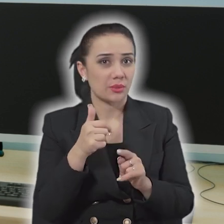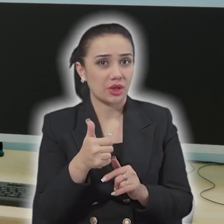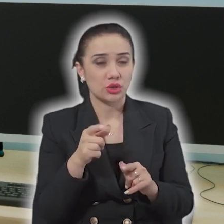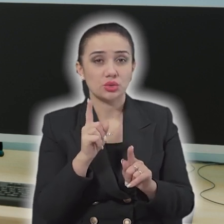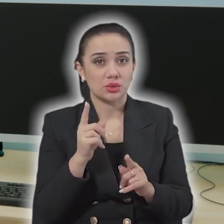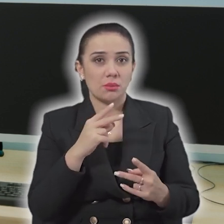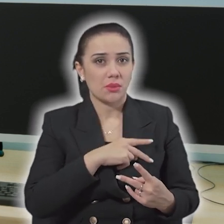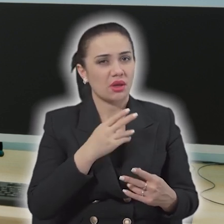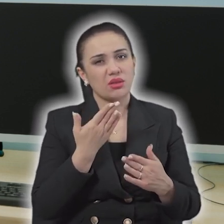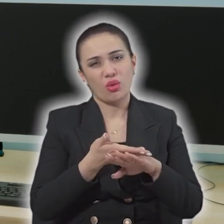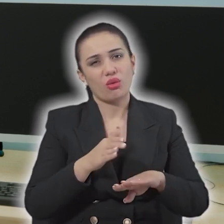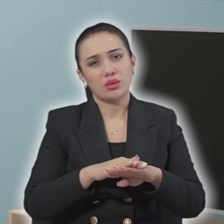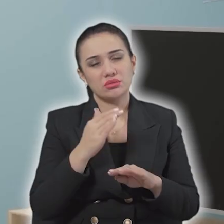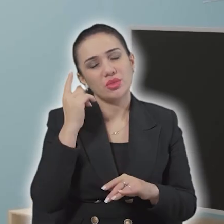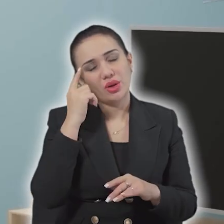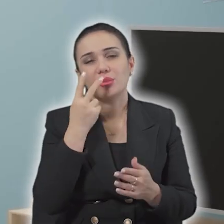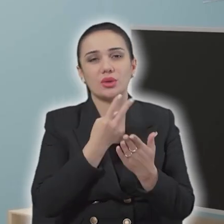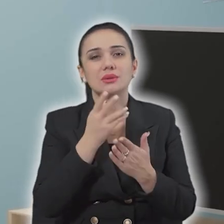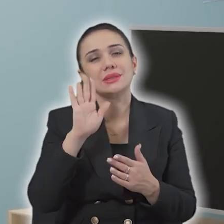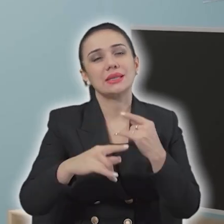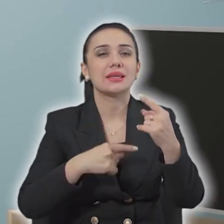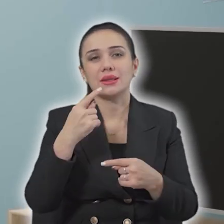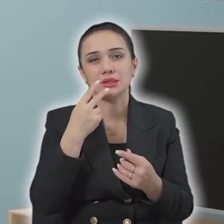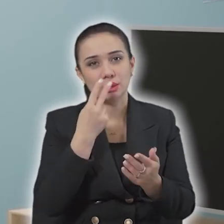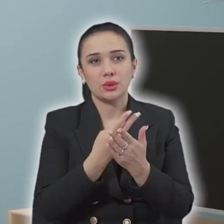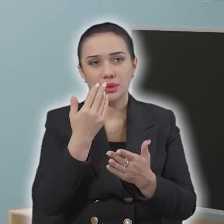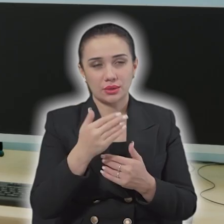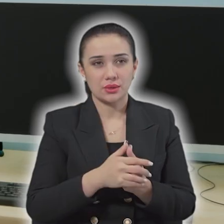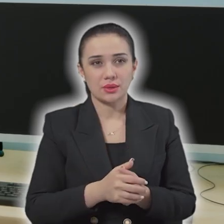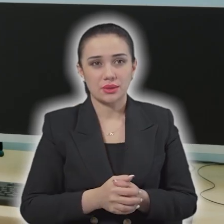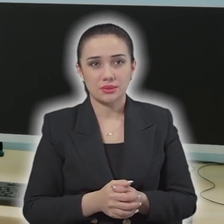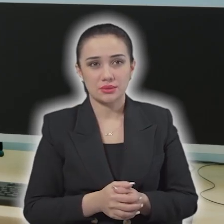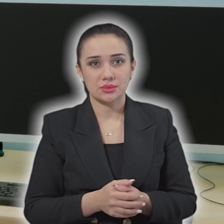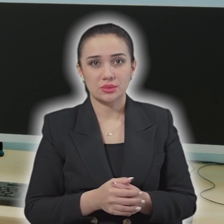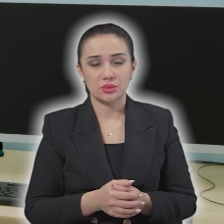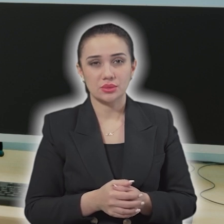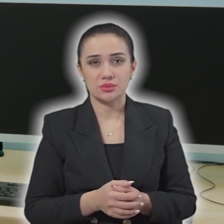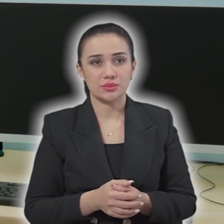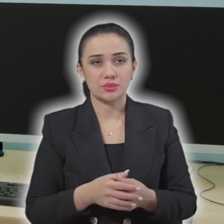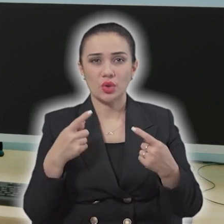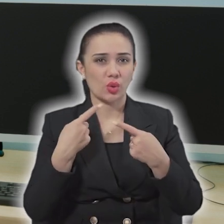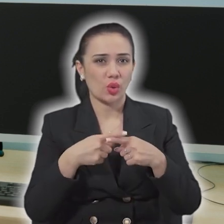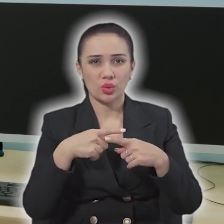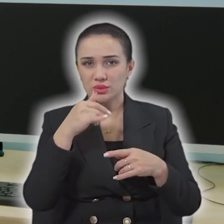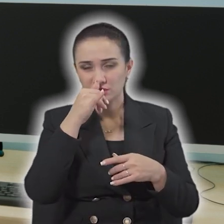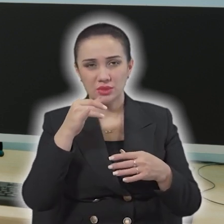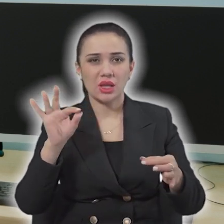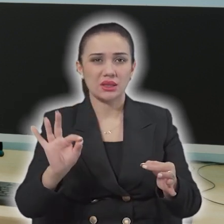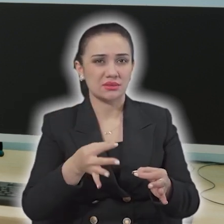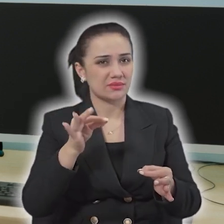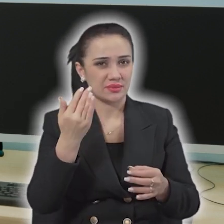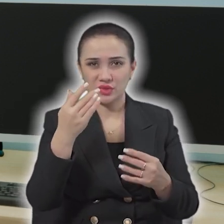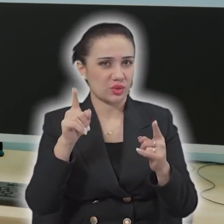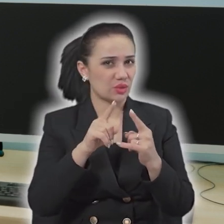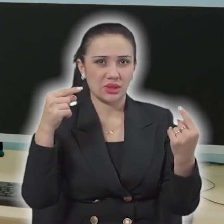yaxshi, chunki mehnati og'irda. O'ylab ko'ramiz. Keyingisini ko'raylikchi. Xo'sh, to'quvchilik bo'lmaydi.